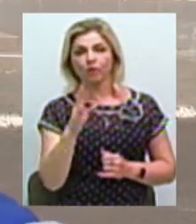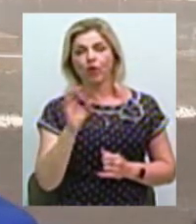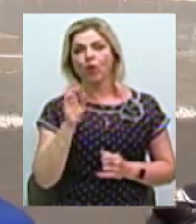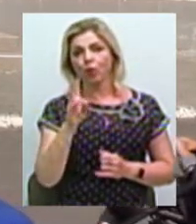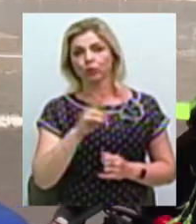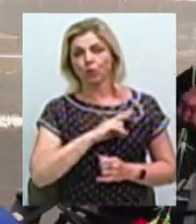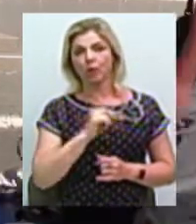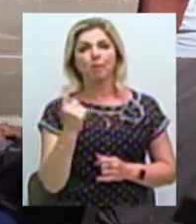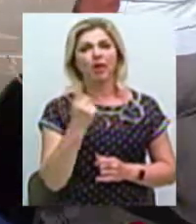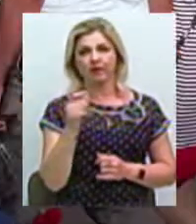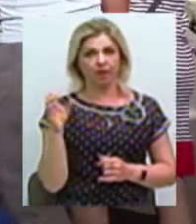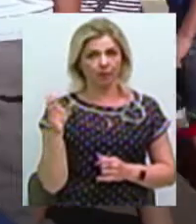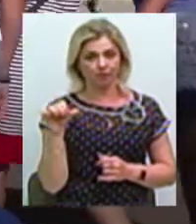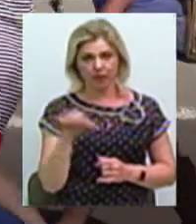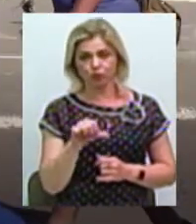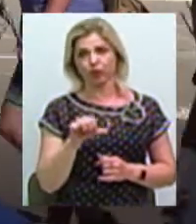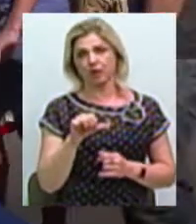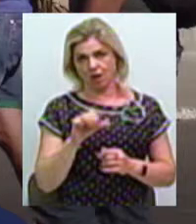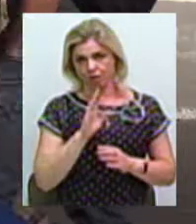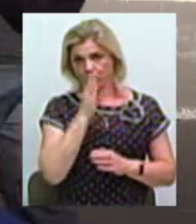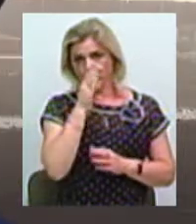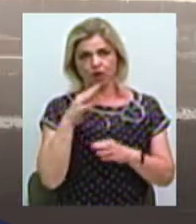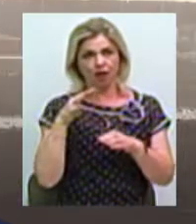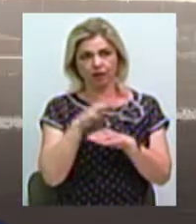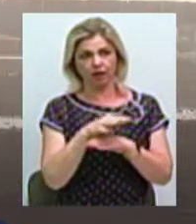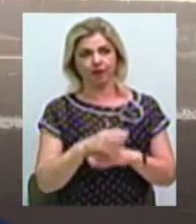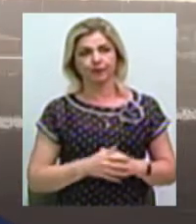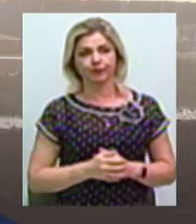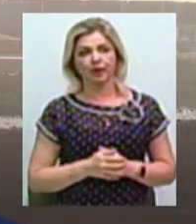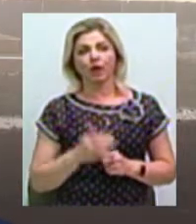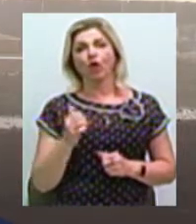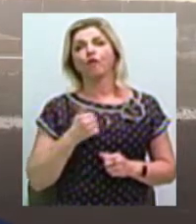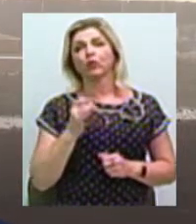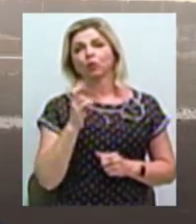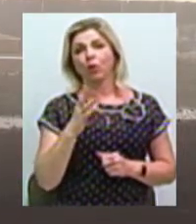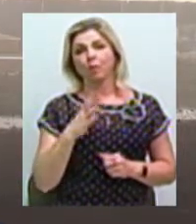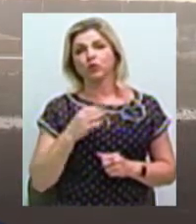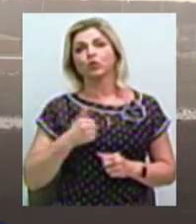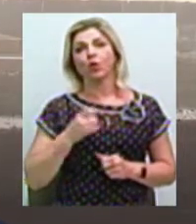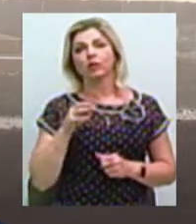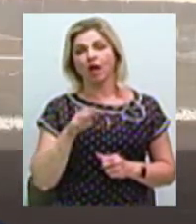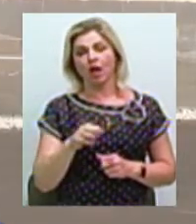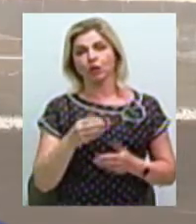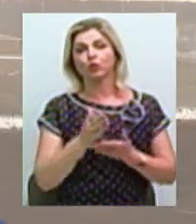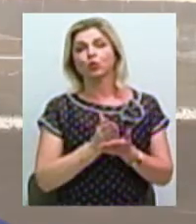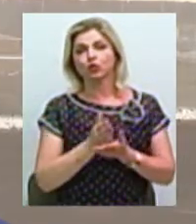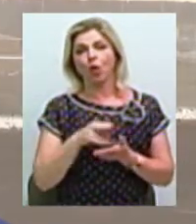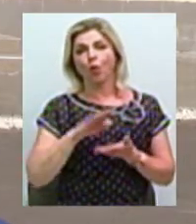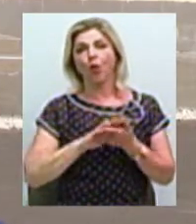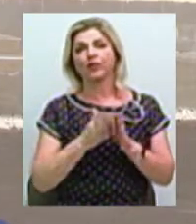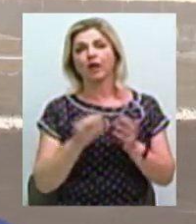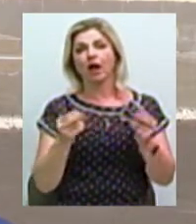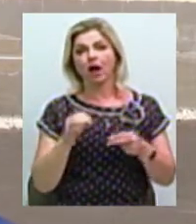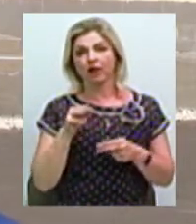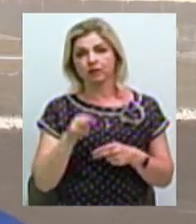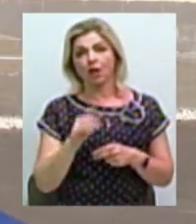атаки. Він був солдатом, служив по контракту. Тільки рік, як